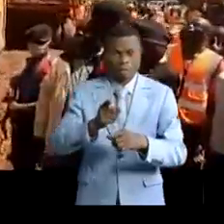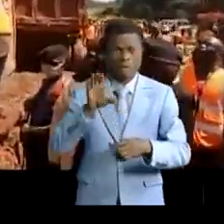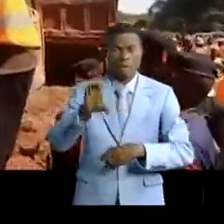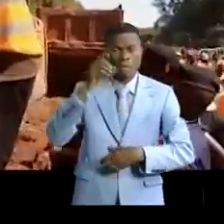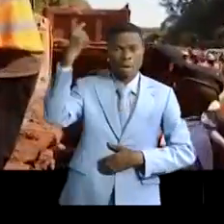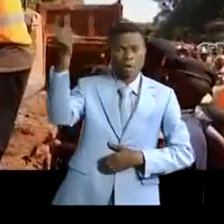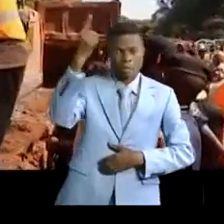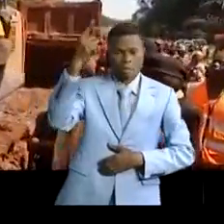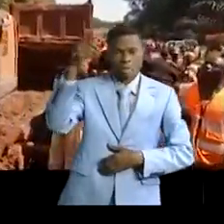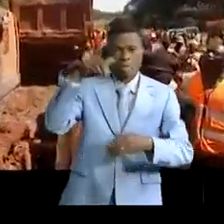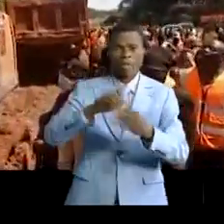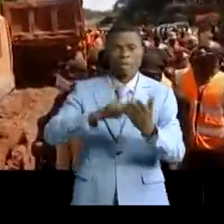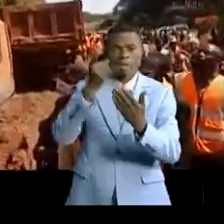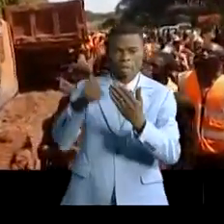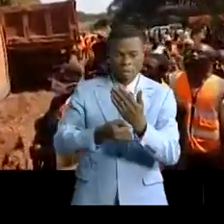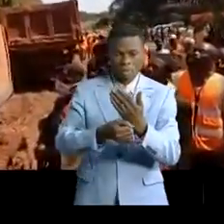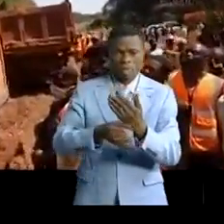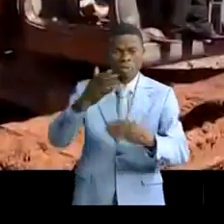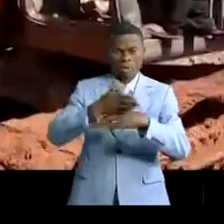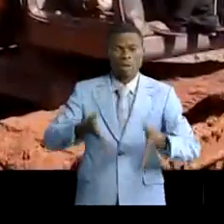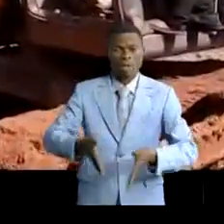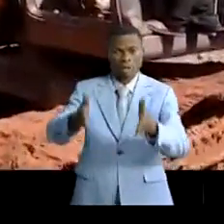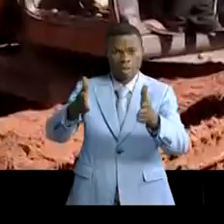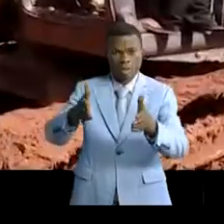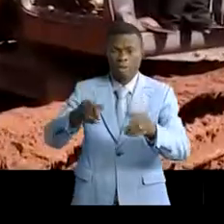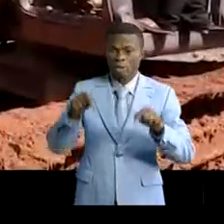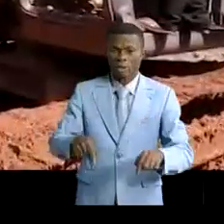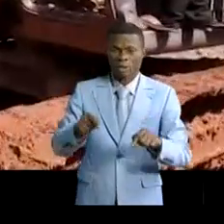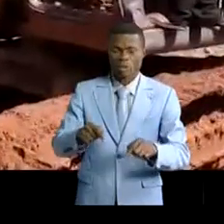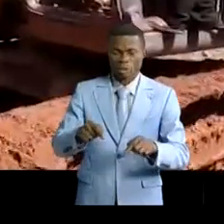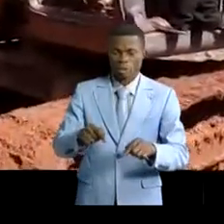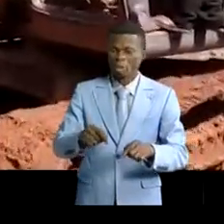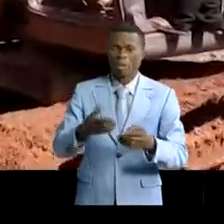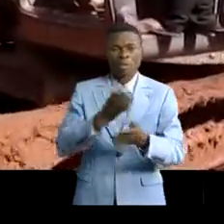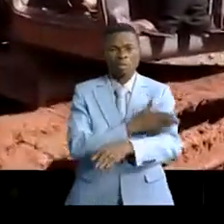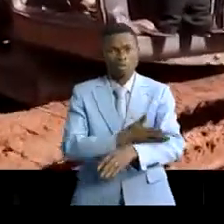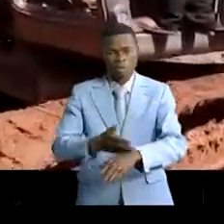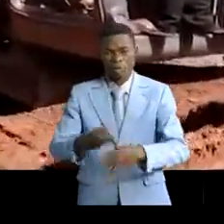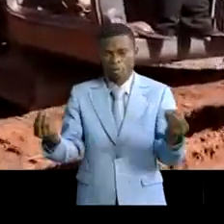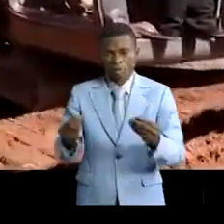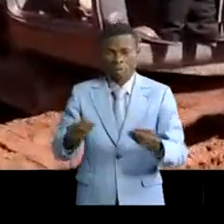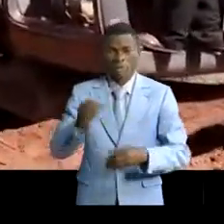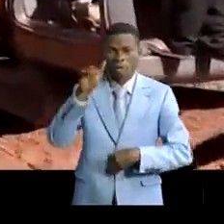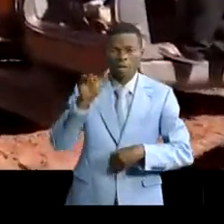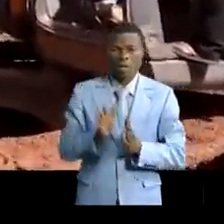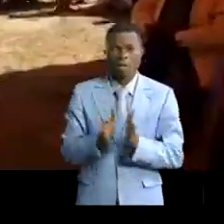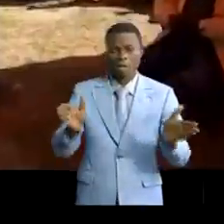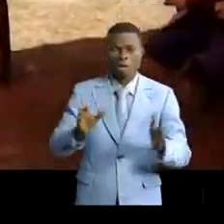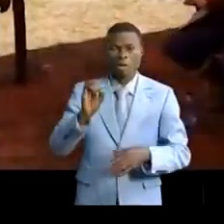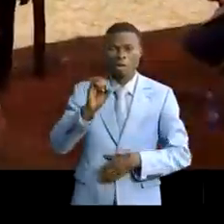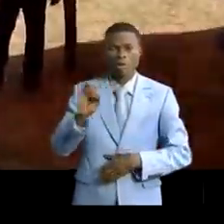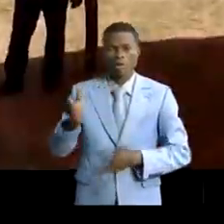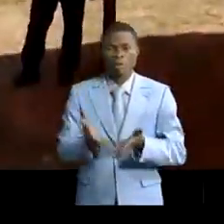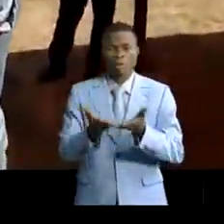Banque mondiale au travers du projet ProRoute, ce tronçon mérite aujourd'hui une attention soutenue. C'est ainsi que le directeur général de l'Office des